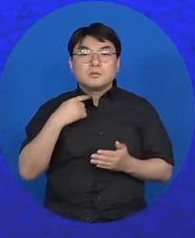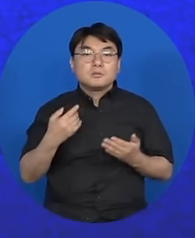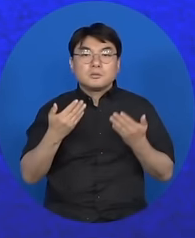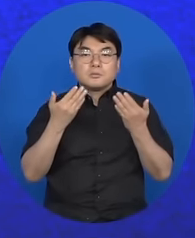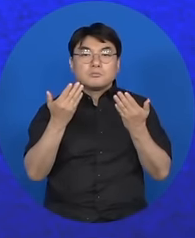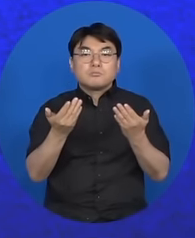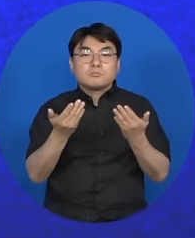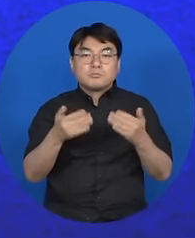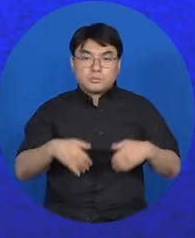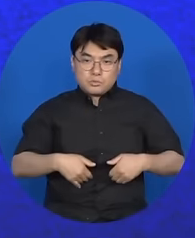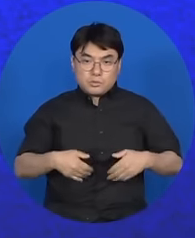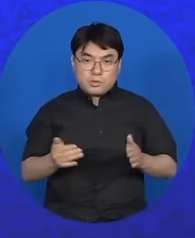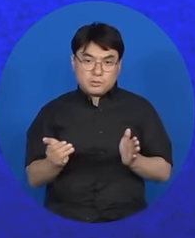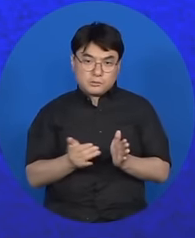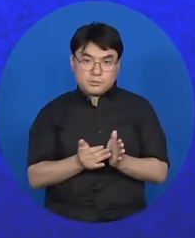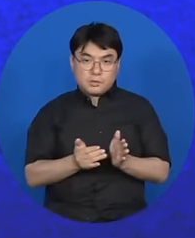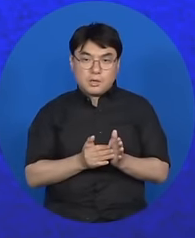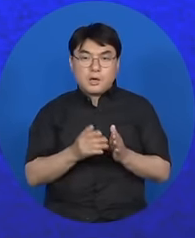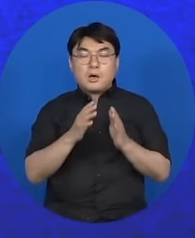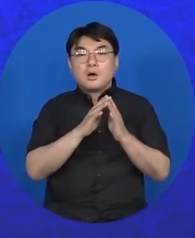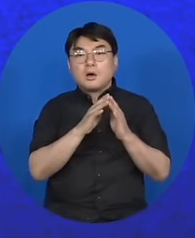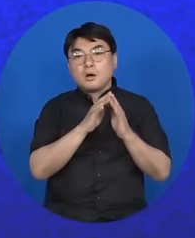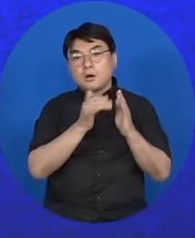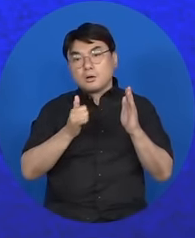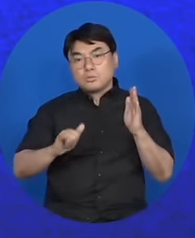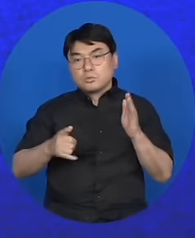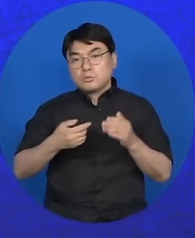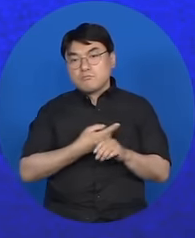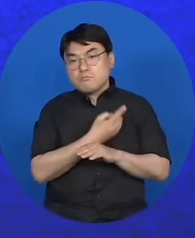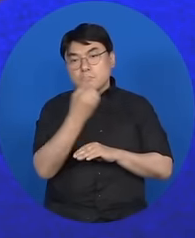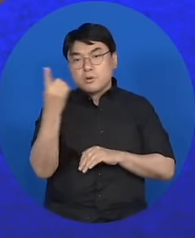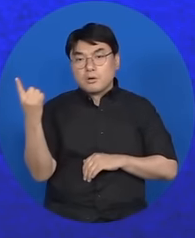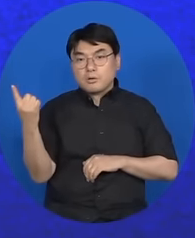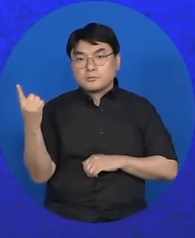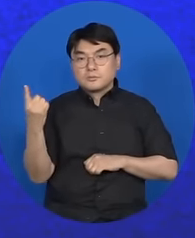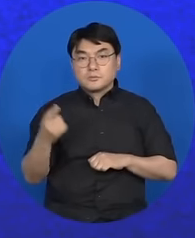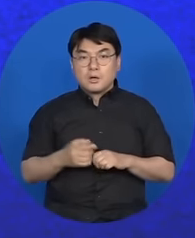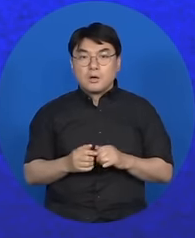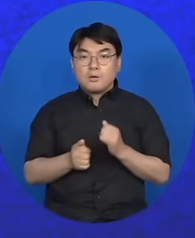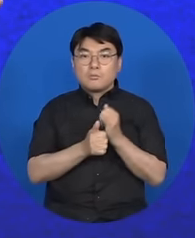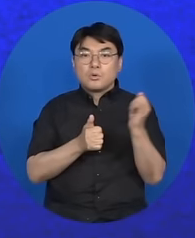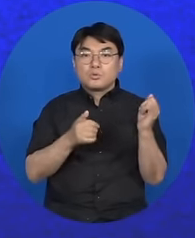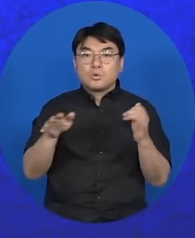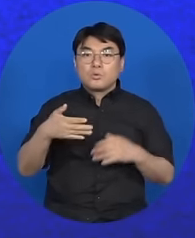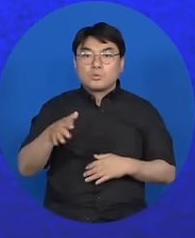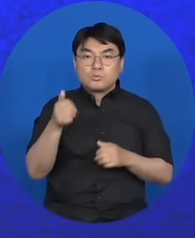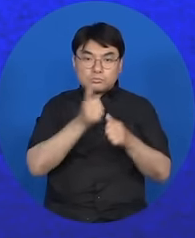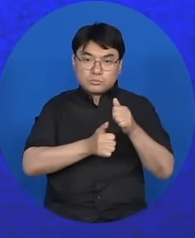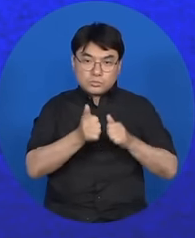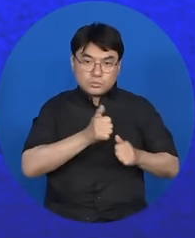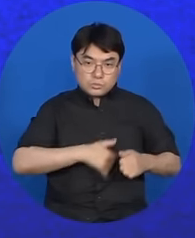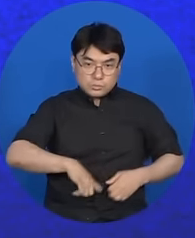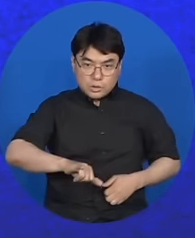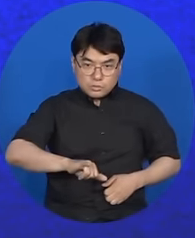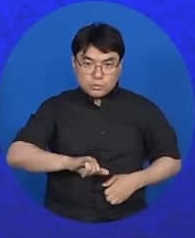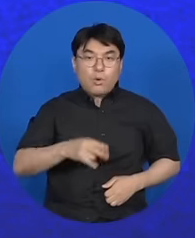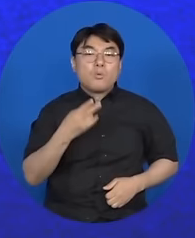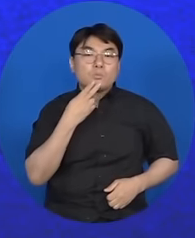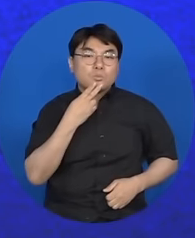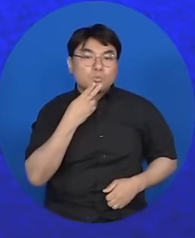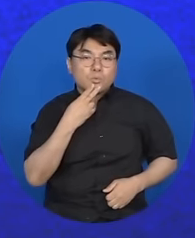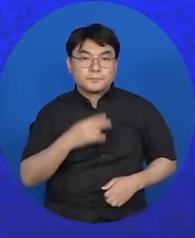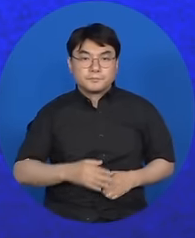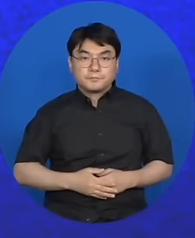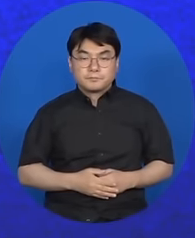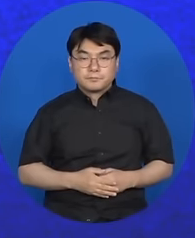넷이가 된다는 것은 가족에서 배제가 되는 것이죠. 배우자가 있는 것도 아닙니다. 후손이 있는 것도 아닙니다. 당시의